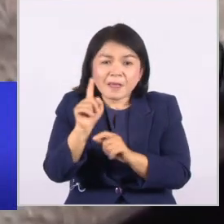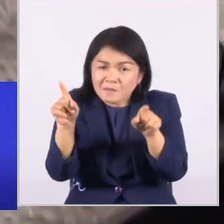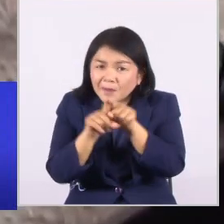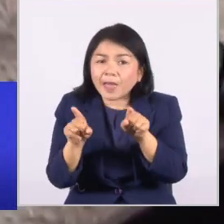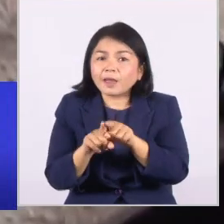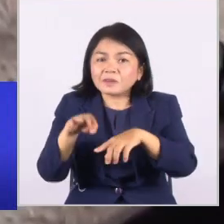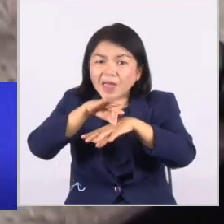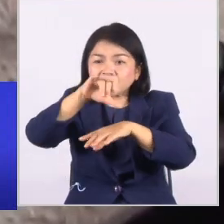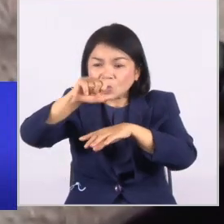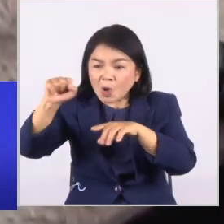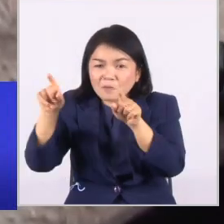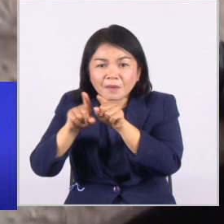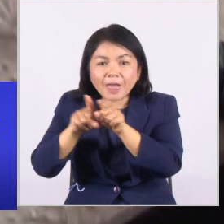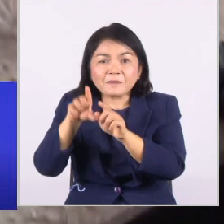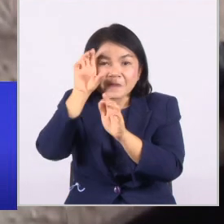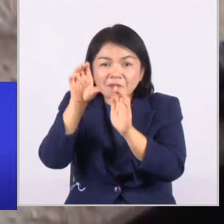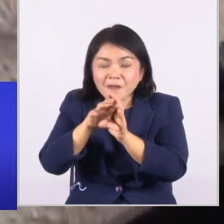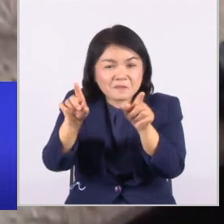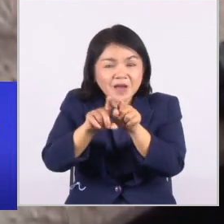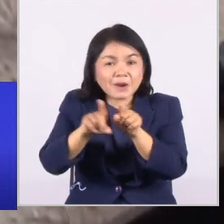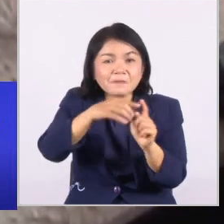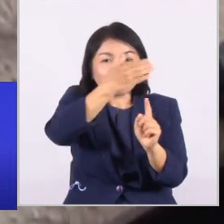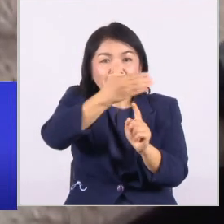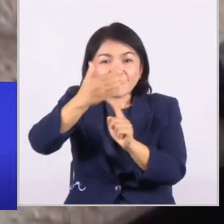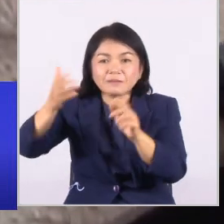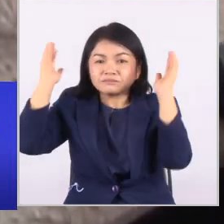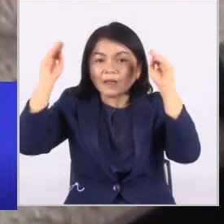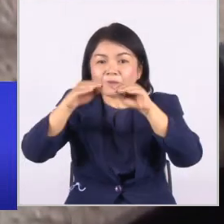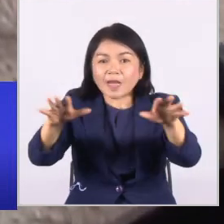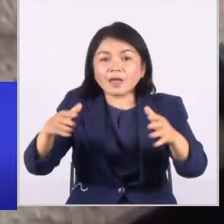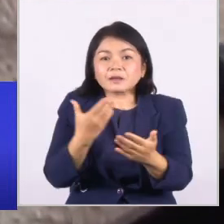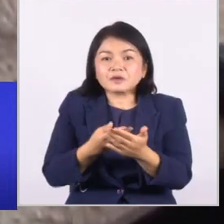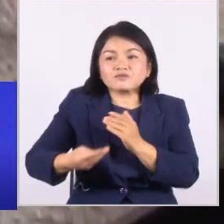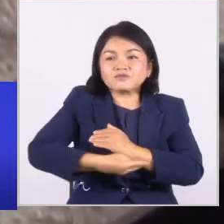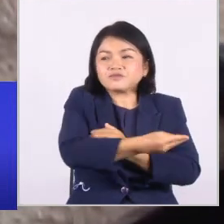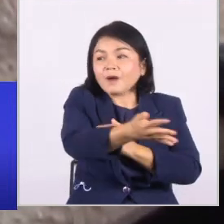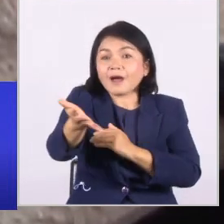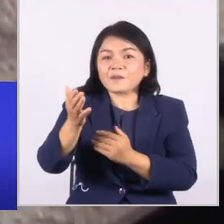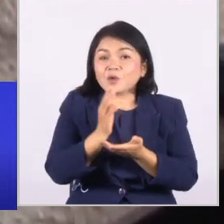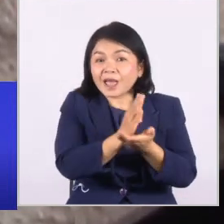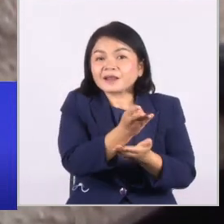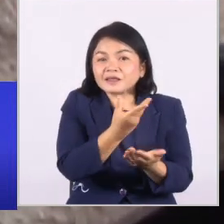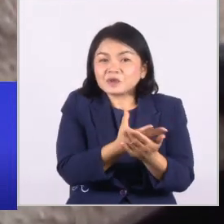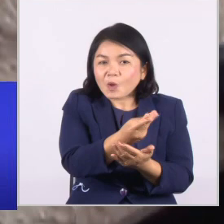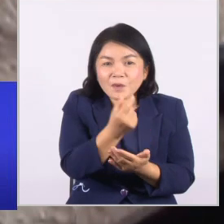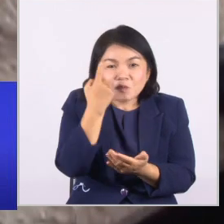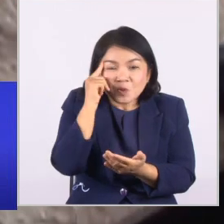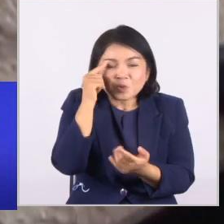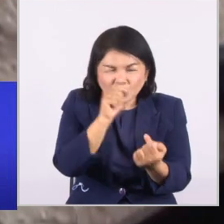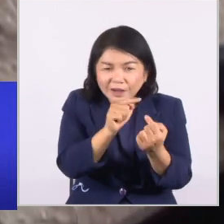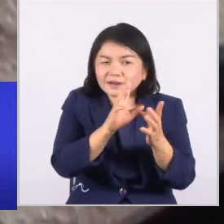ะ เหมือน ป้ายหาเสียงอะ แล้วจะโปรยทานเท่าไหร่ไม่รู้นะเดี๋ยวจะไปเดี๋ยวจะไป สำคัญอยู่ที่นี้นะค